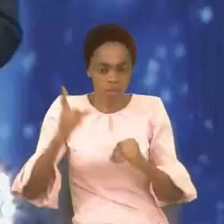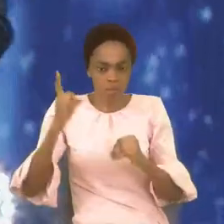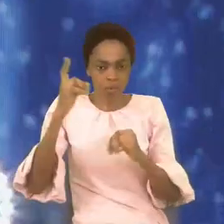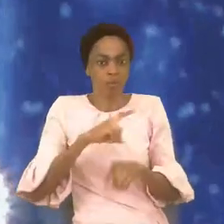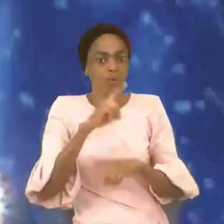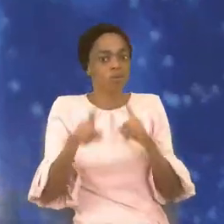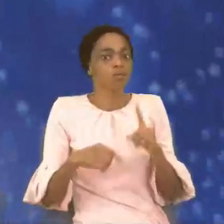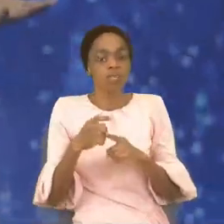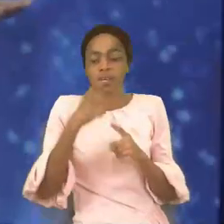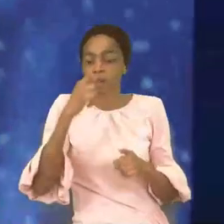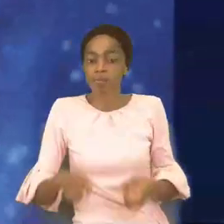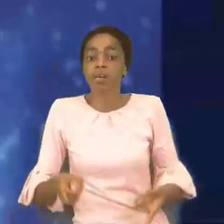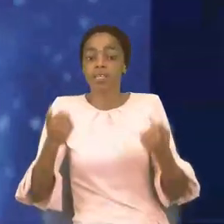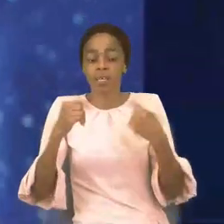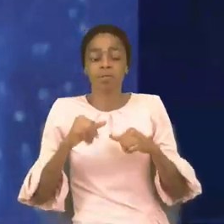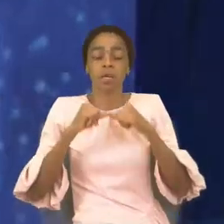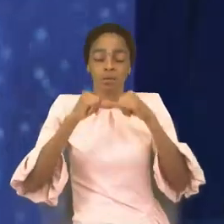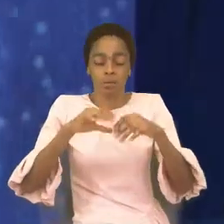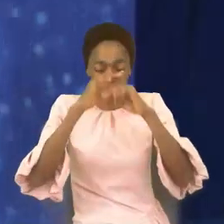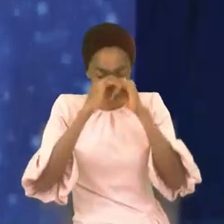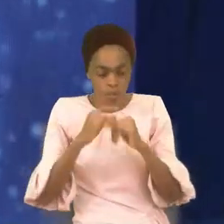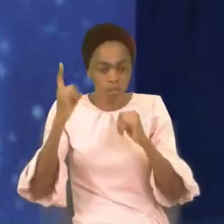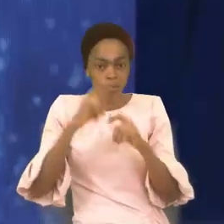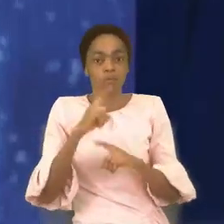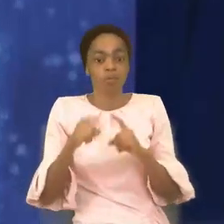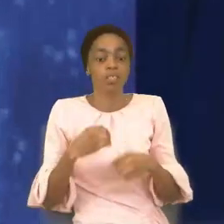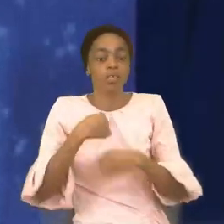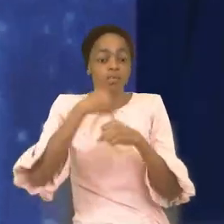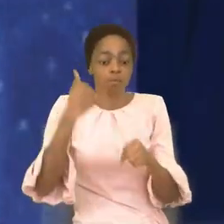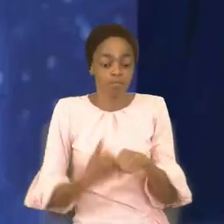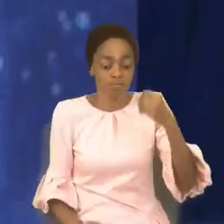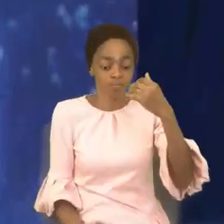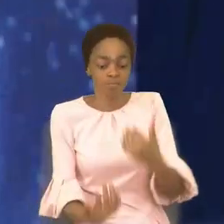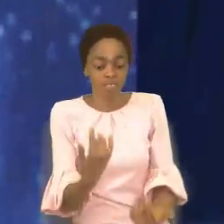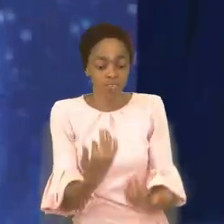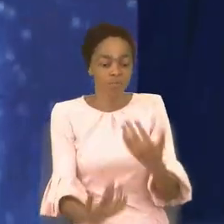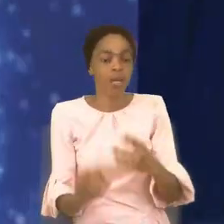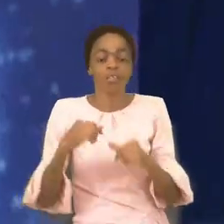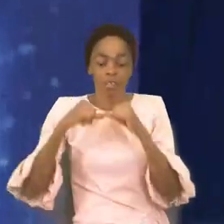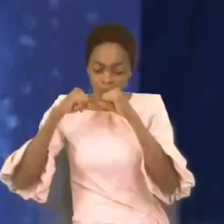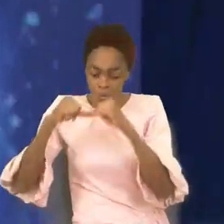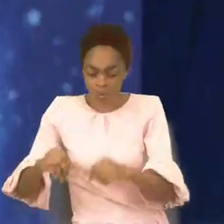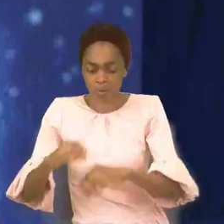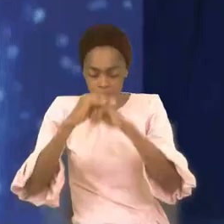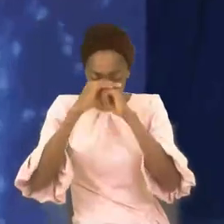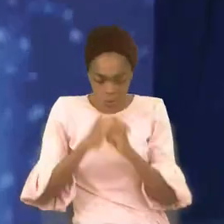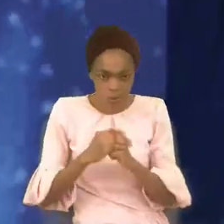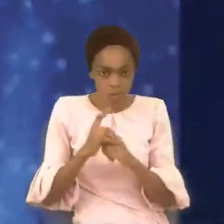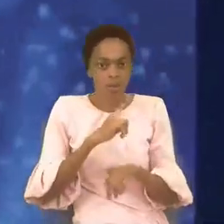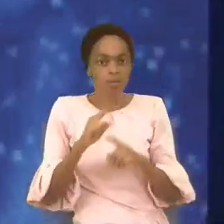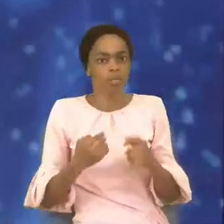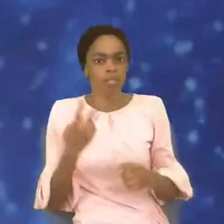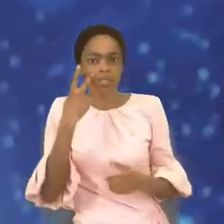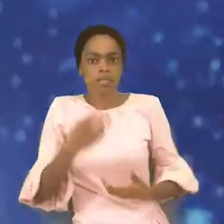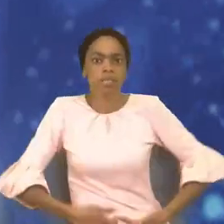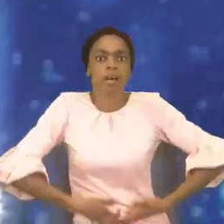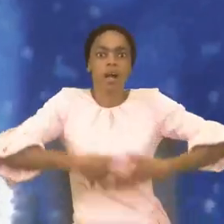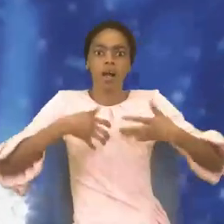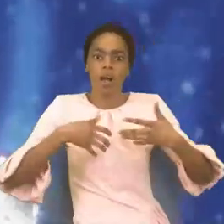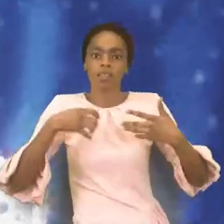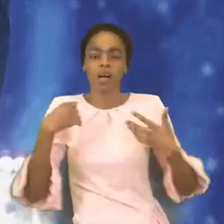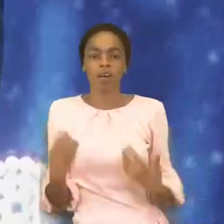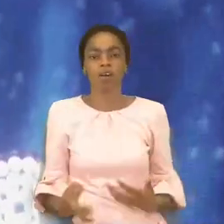Seigneur. Quand ils savaient que la fournaise ardente était là, ils ont continué à adorer Dieu. Quand ils ont vu la furie de